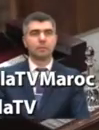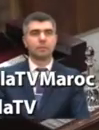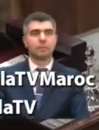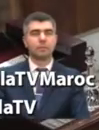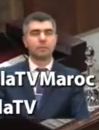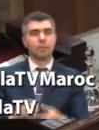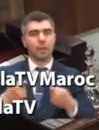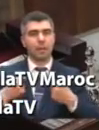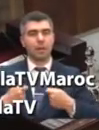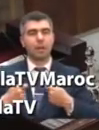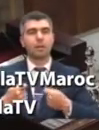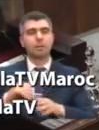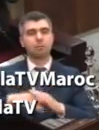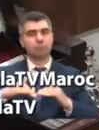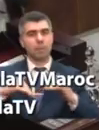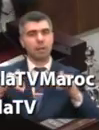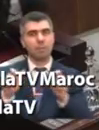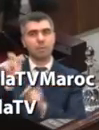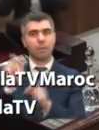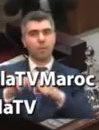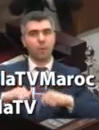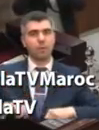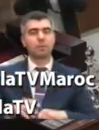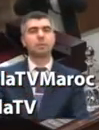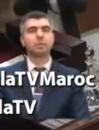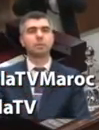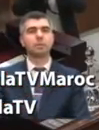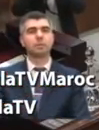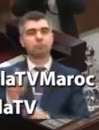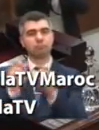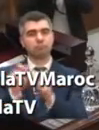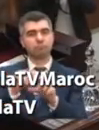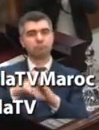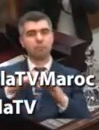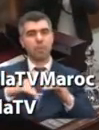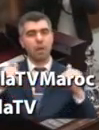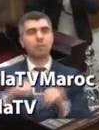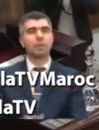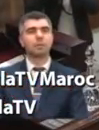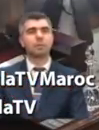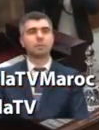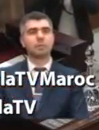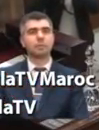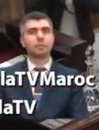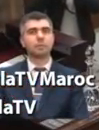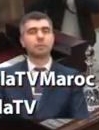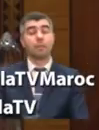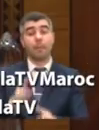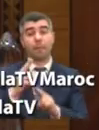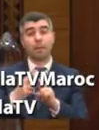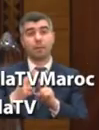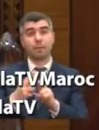سيد الرئيس، سيدان الوزيران، سيدات والسادة النواب المحترمين، باسم